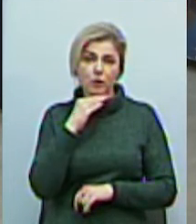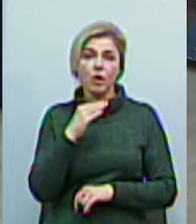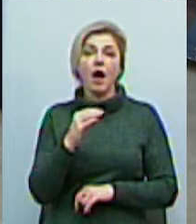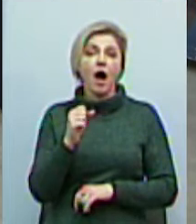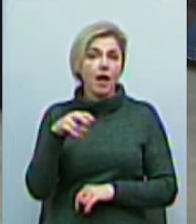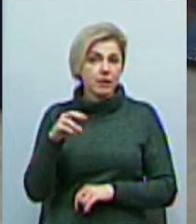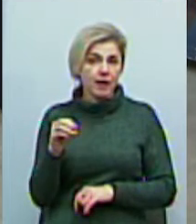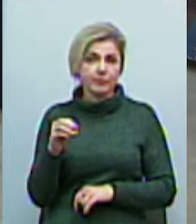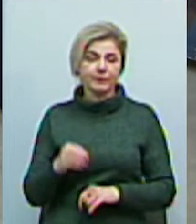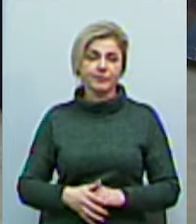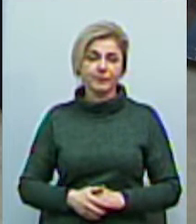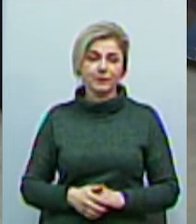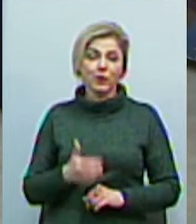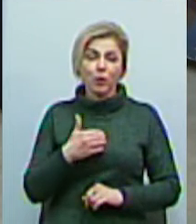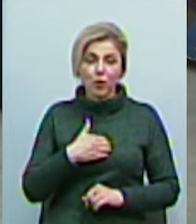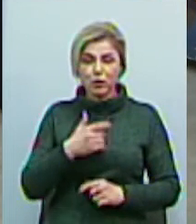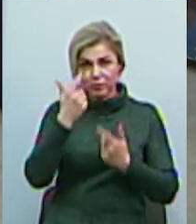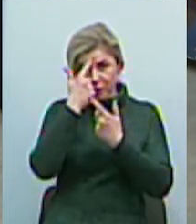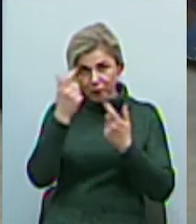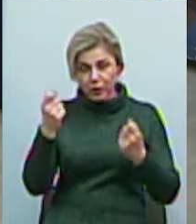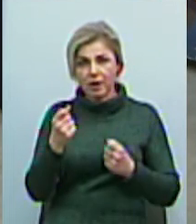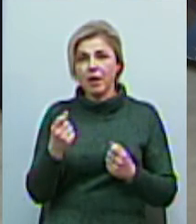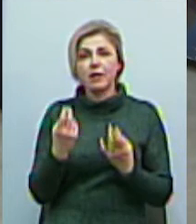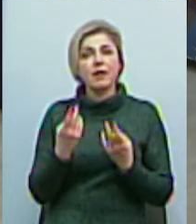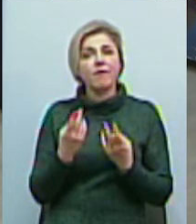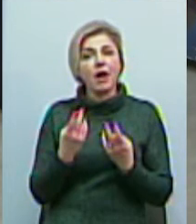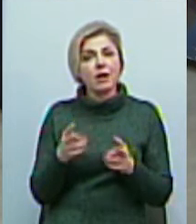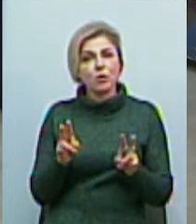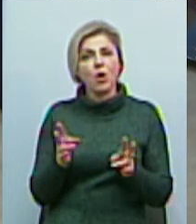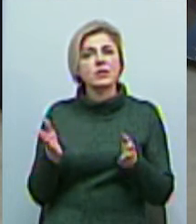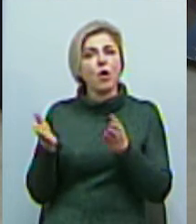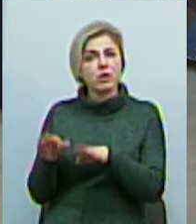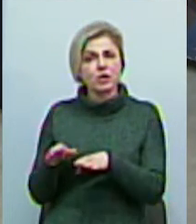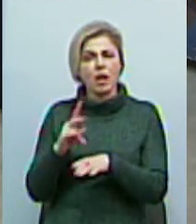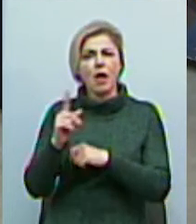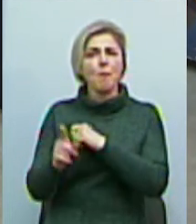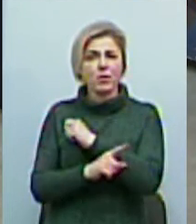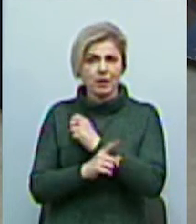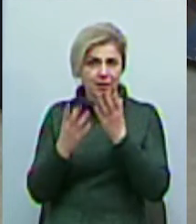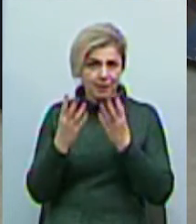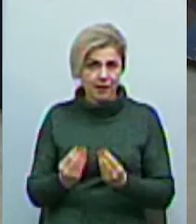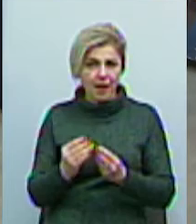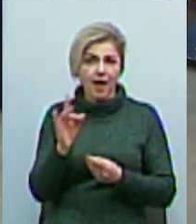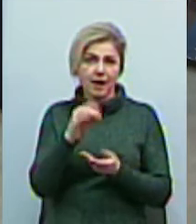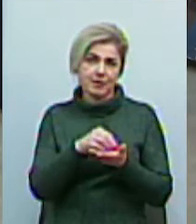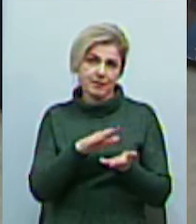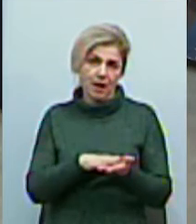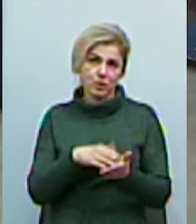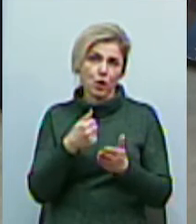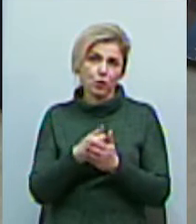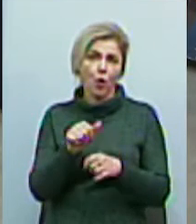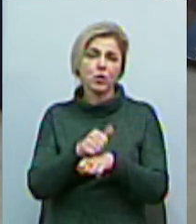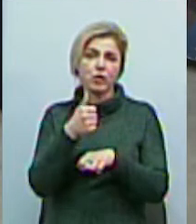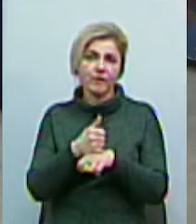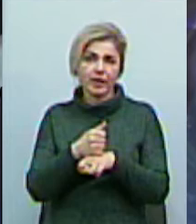але хочу наголосити, що не варто залишати на останні дні реєстрацію до